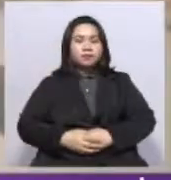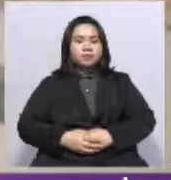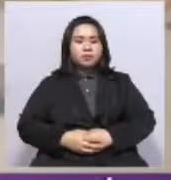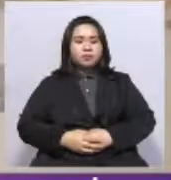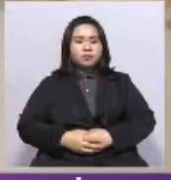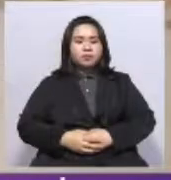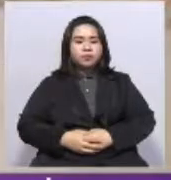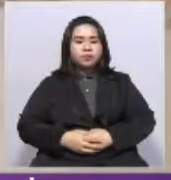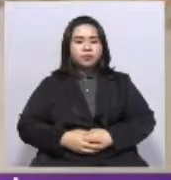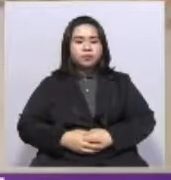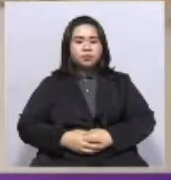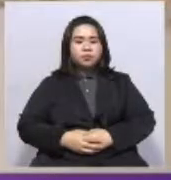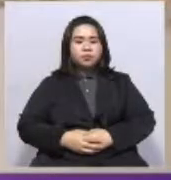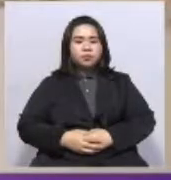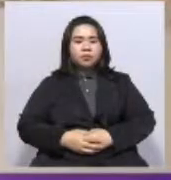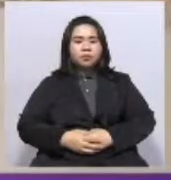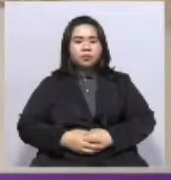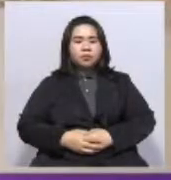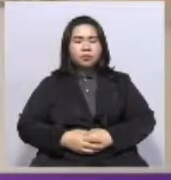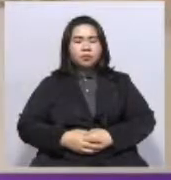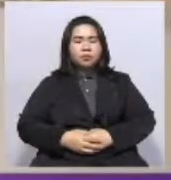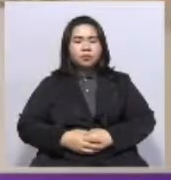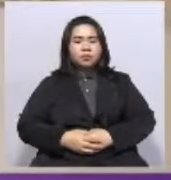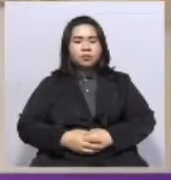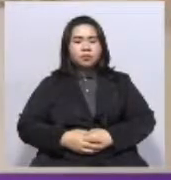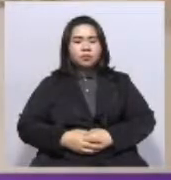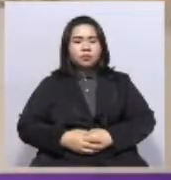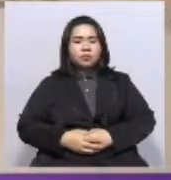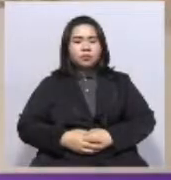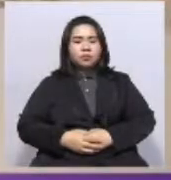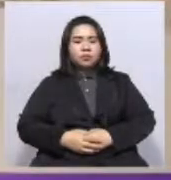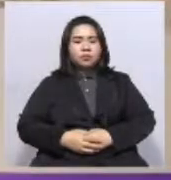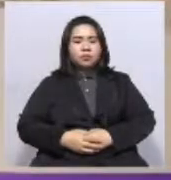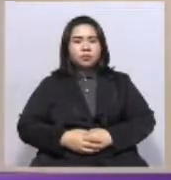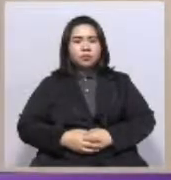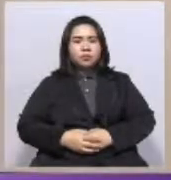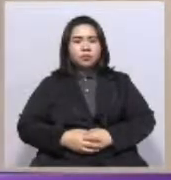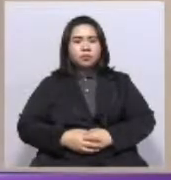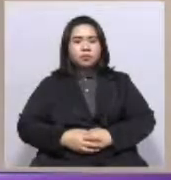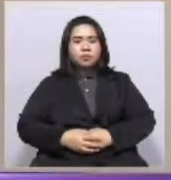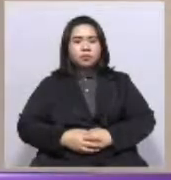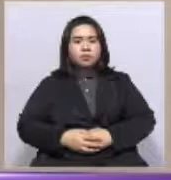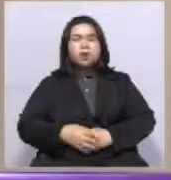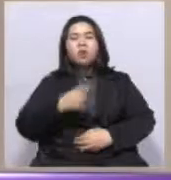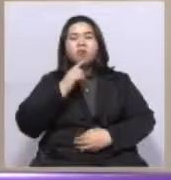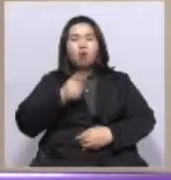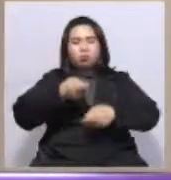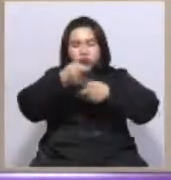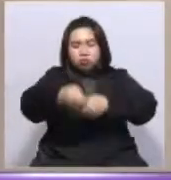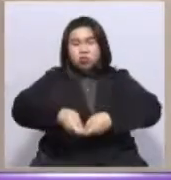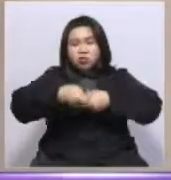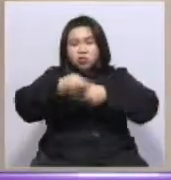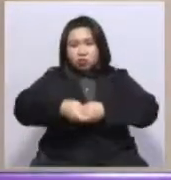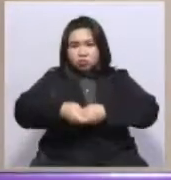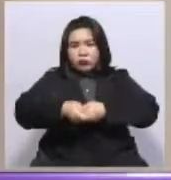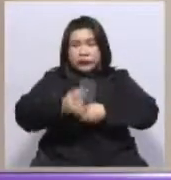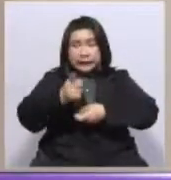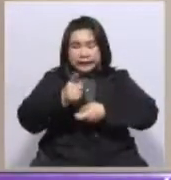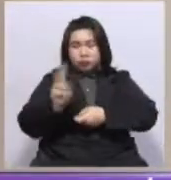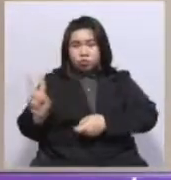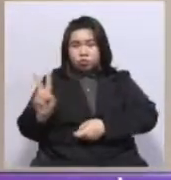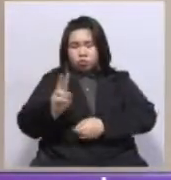พอมาฝังที่นี่ก็3ครั้งฝังครั้งแรกพอจะใส่ในหลุมเนี่ยก็ยา